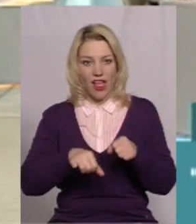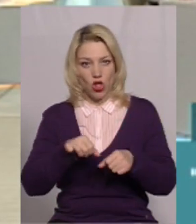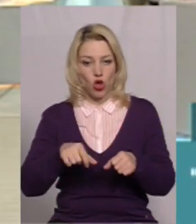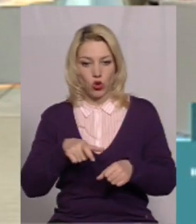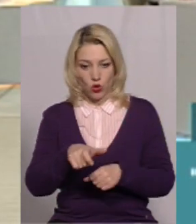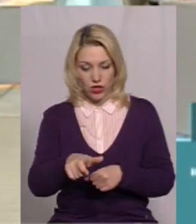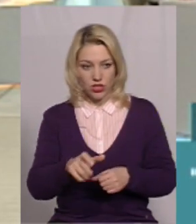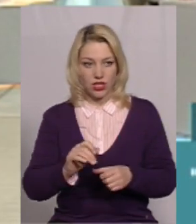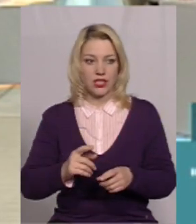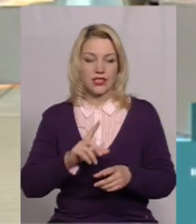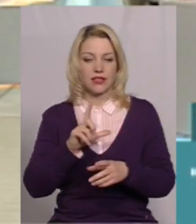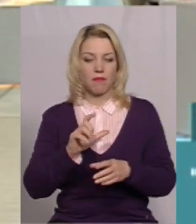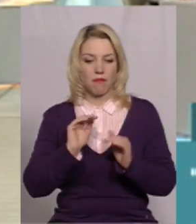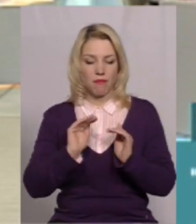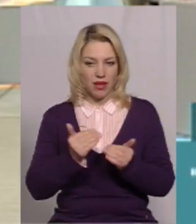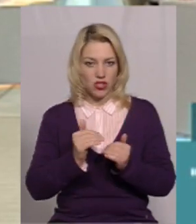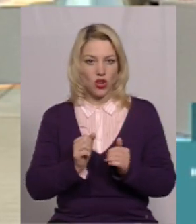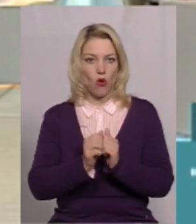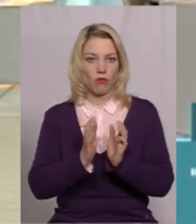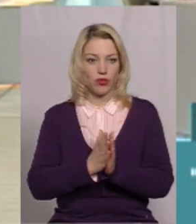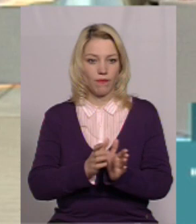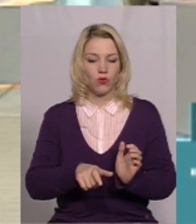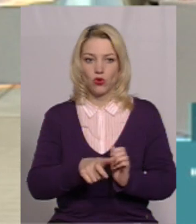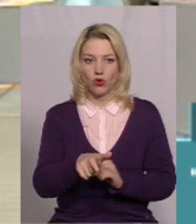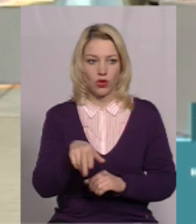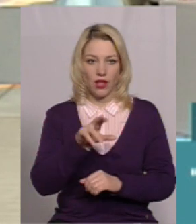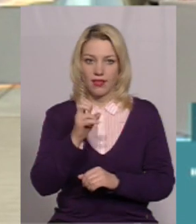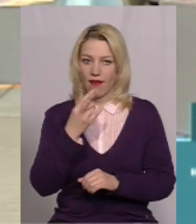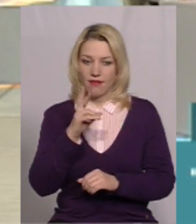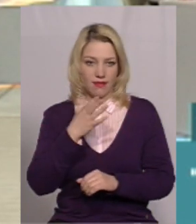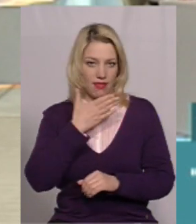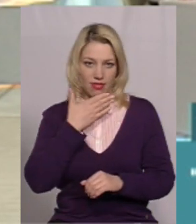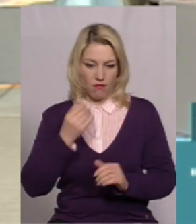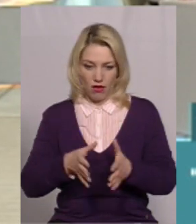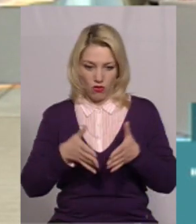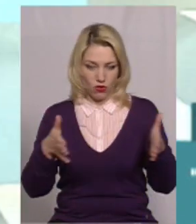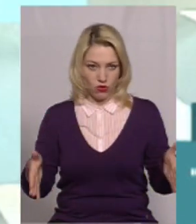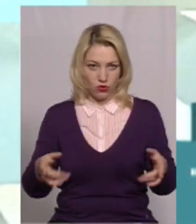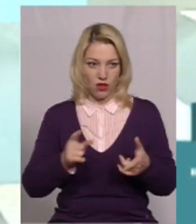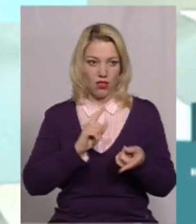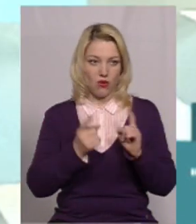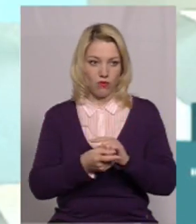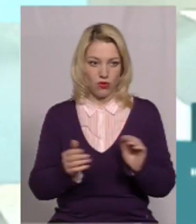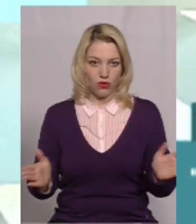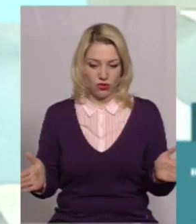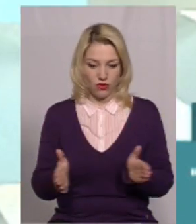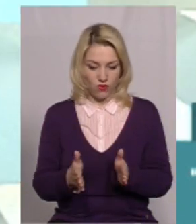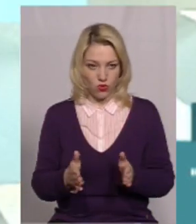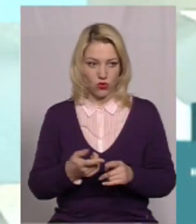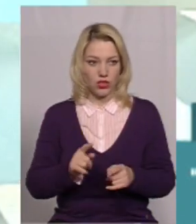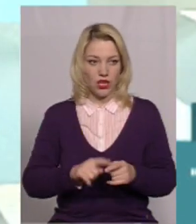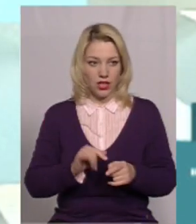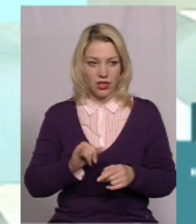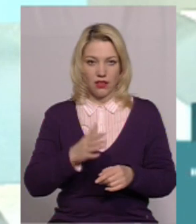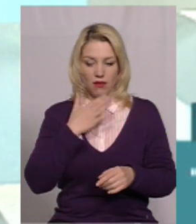рахунок меншого об'єму, дороги в Данії не розширюють, дороги у Данії звужують. І корок